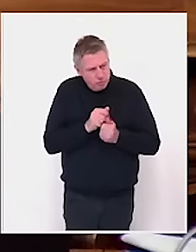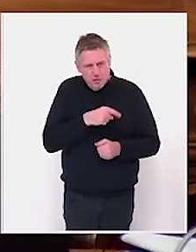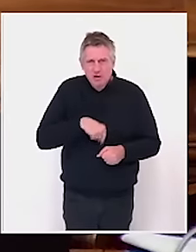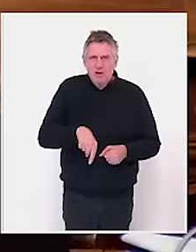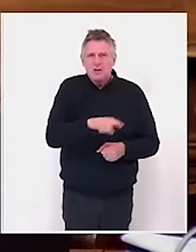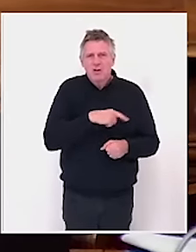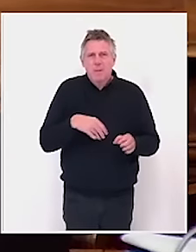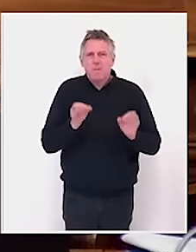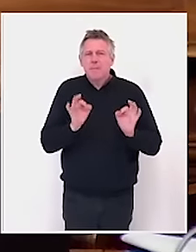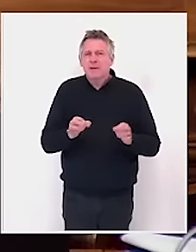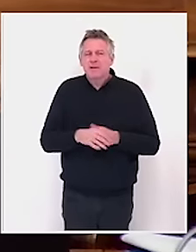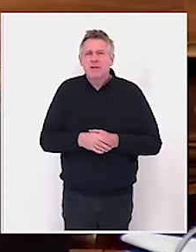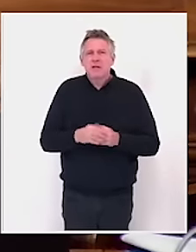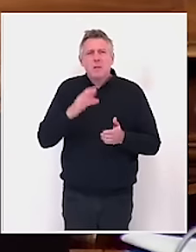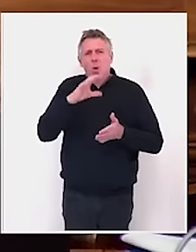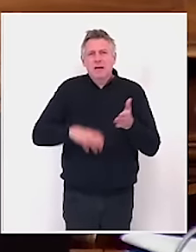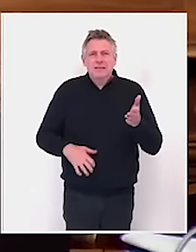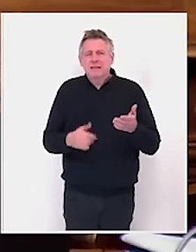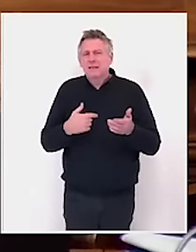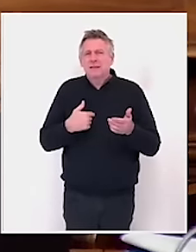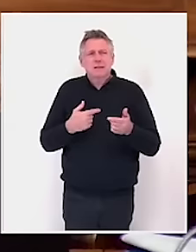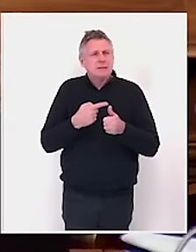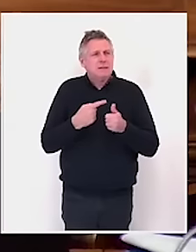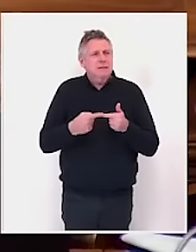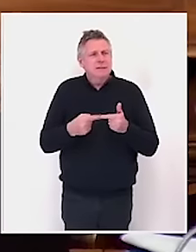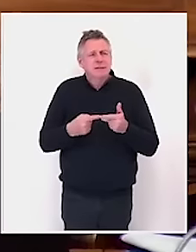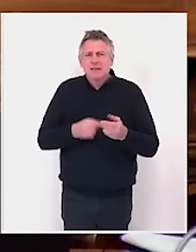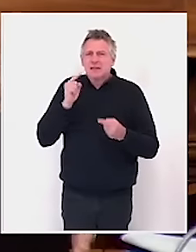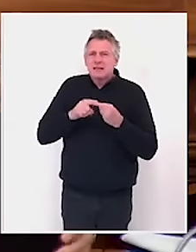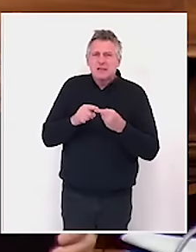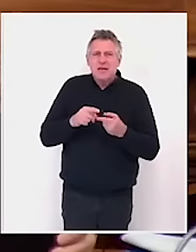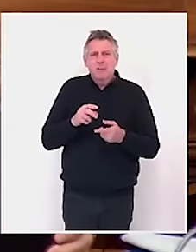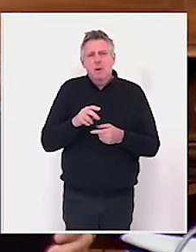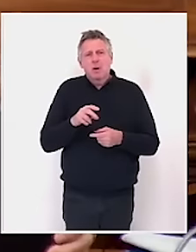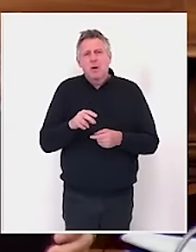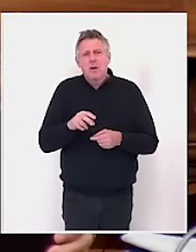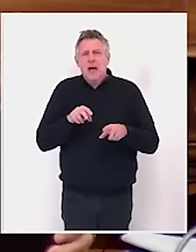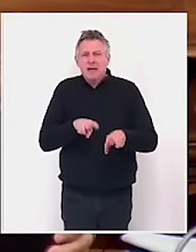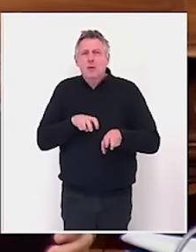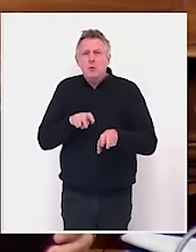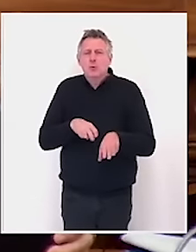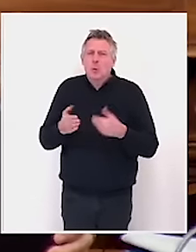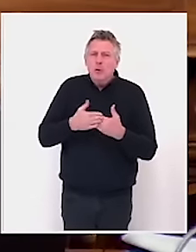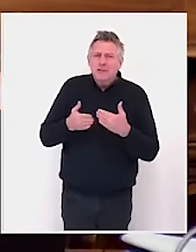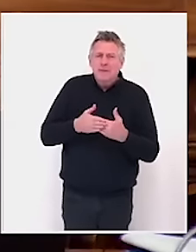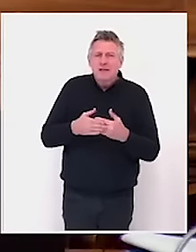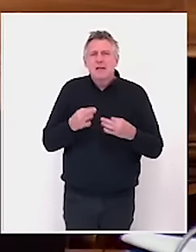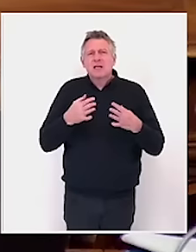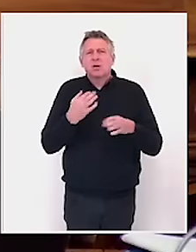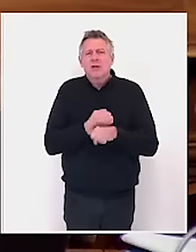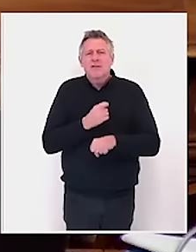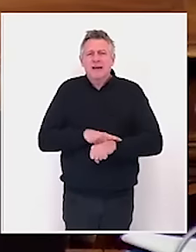document. Là, j'avais listé quelques-unes sur l'agriculture de proximité, la réduction du temps de travail, même